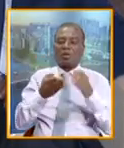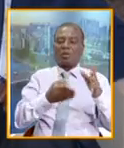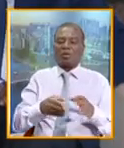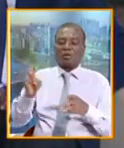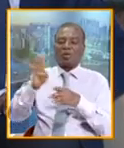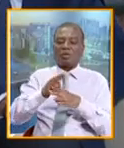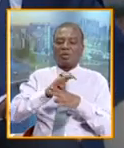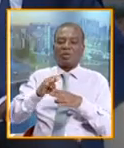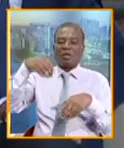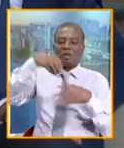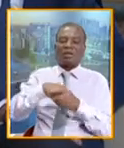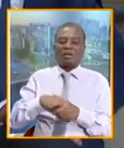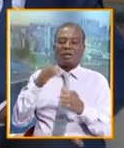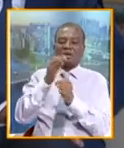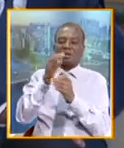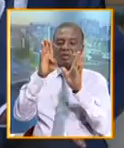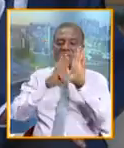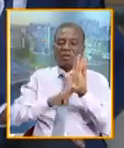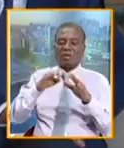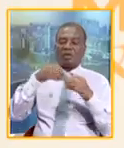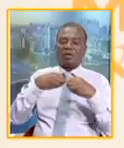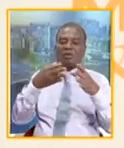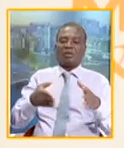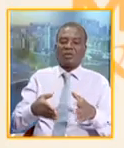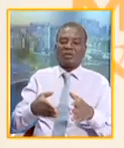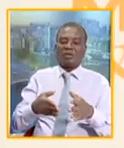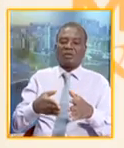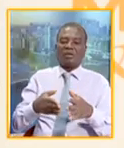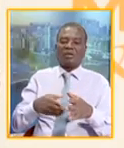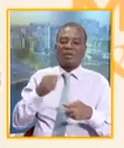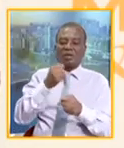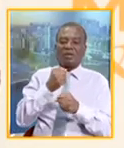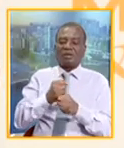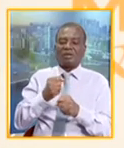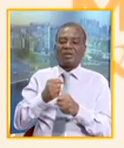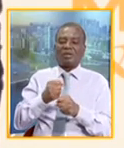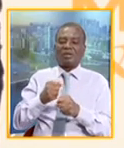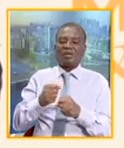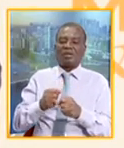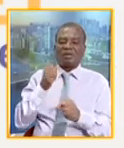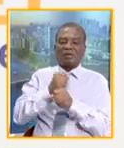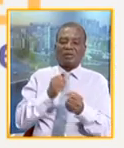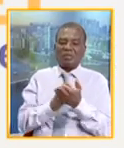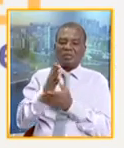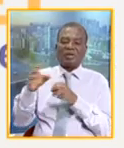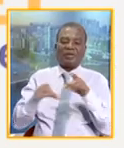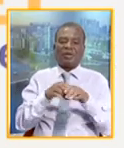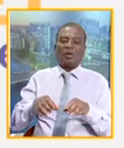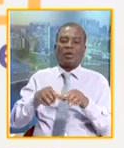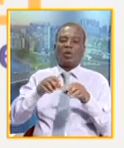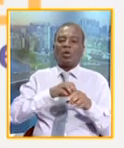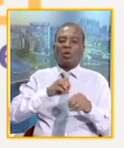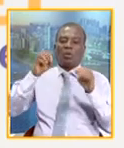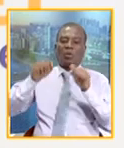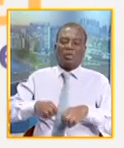que dans le fonctionnement, on respecte certains ratios. L'acharnement au travail, bien fait, on peut essayer